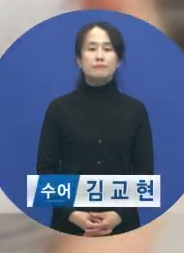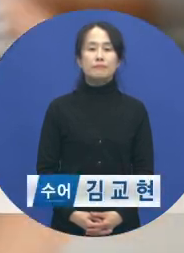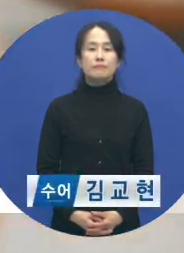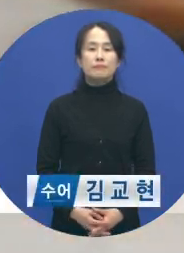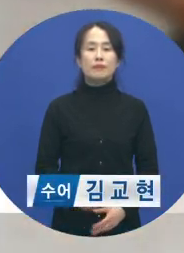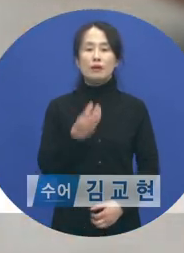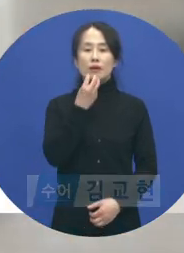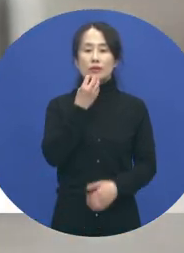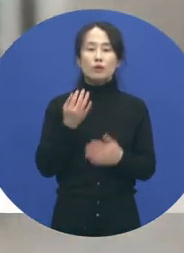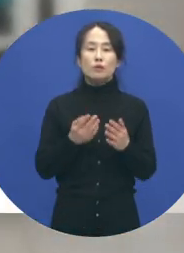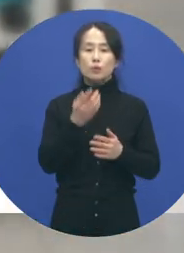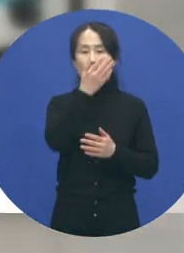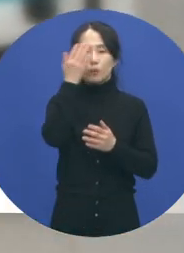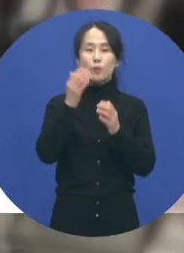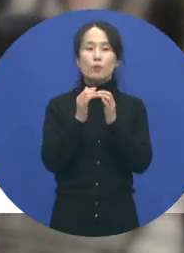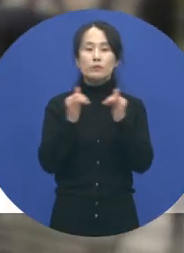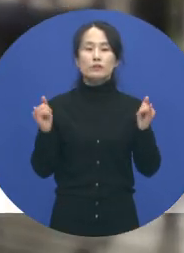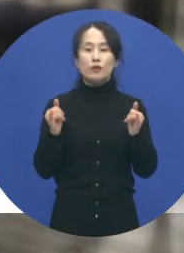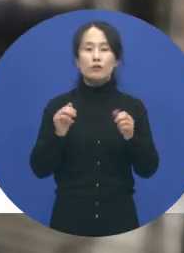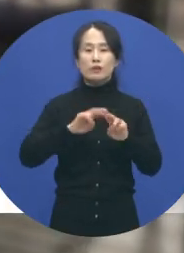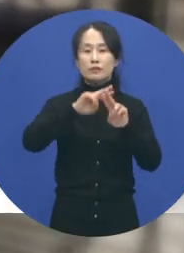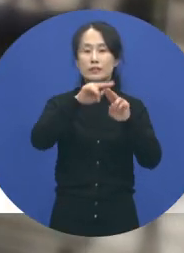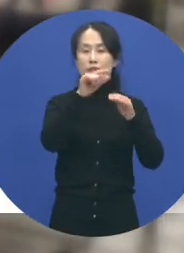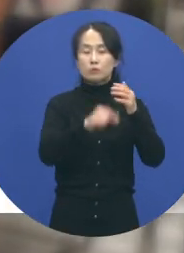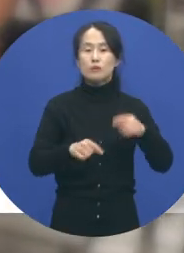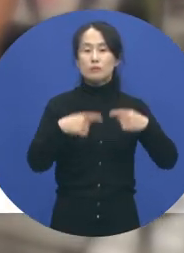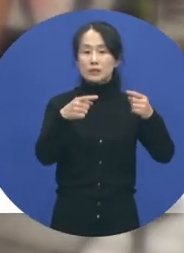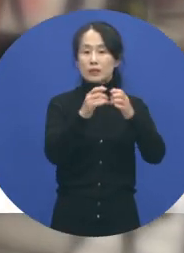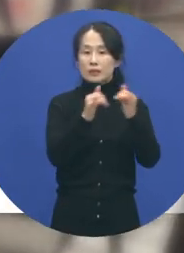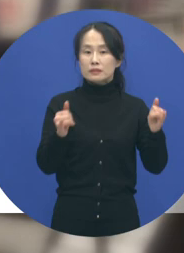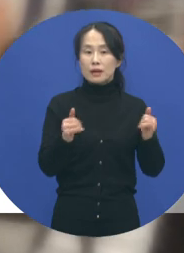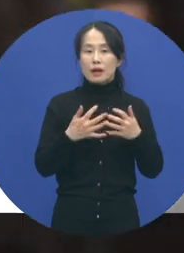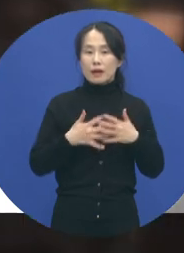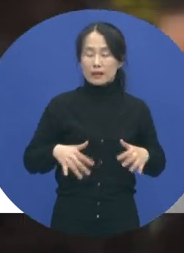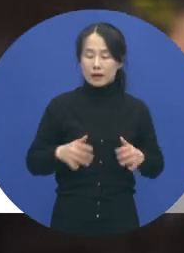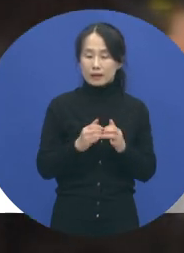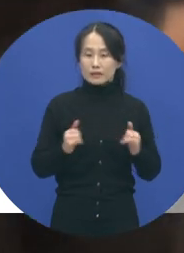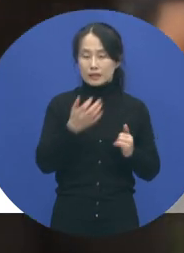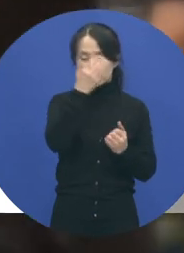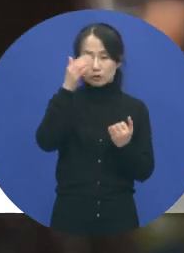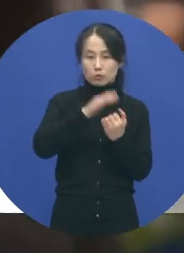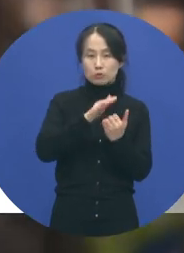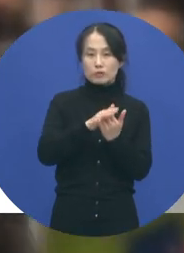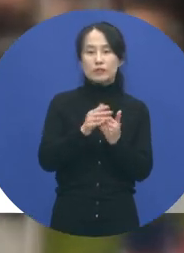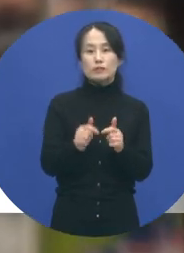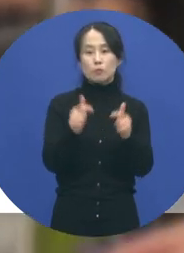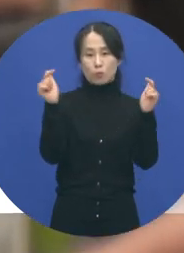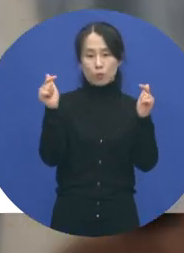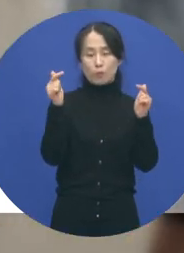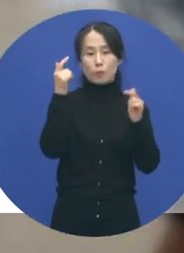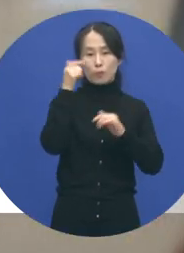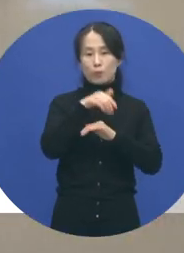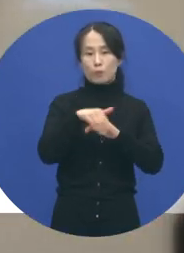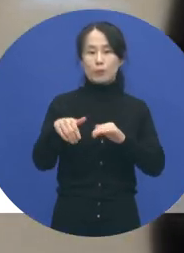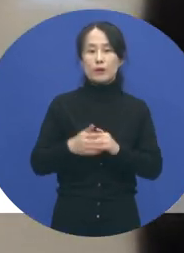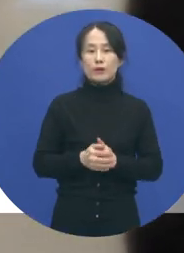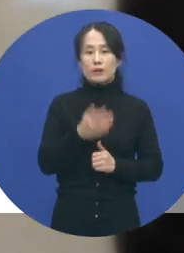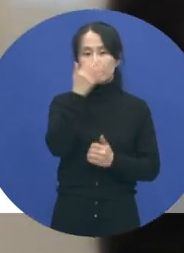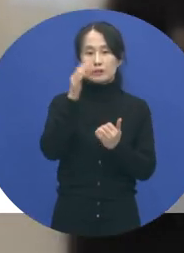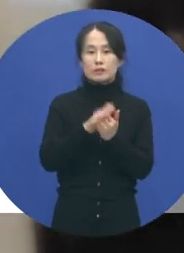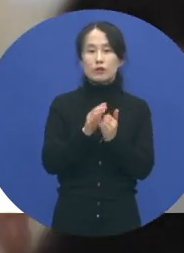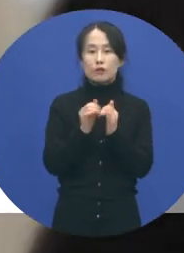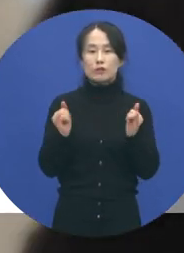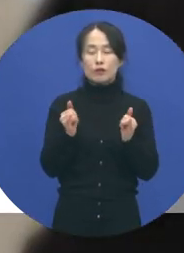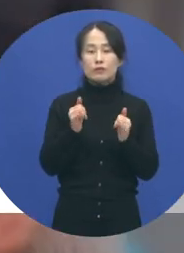경기도가 경기 청년 사다리 프로그램의 참가 대상을 저소득 취약계층 청소년까지 확대합니다 청년사 다리는